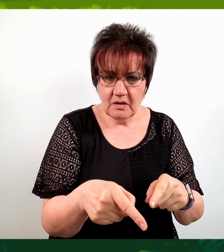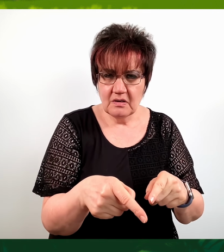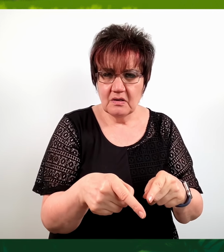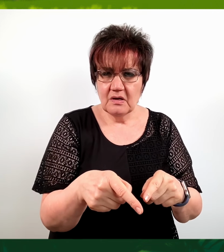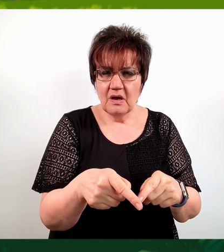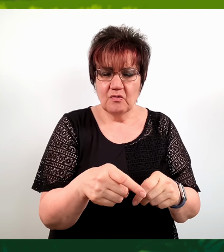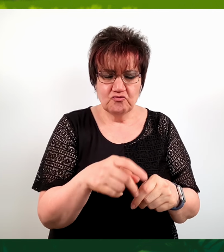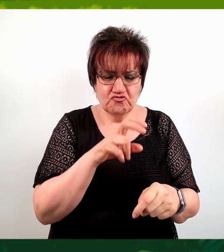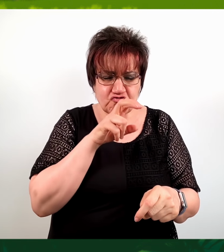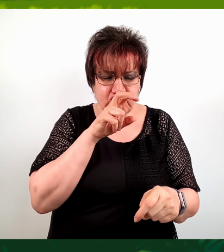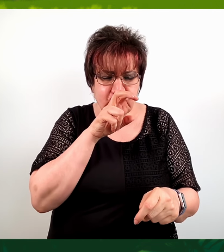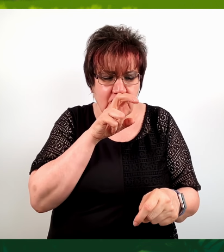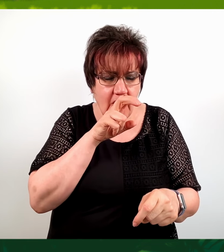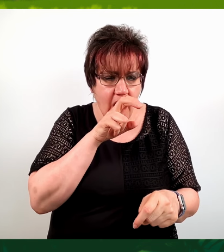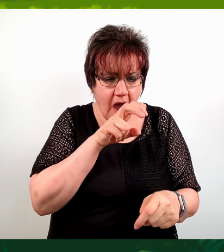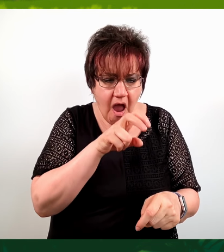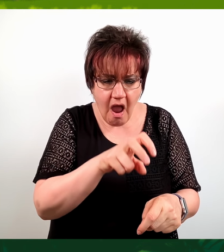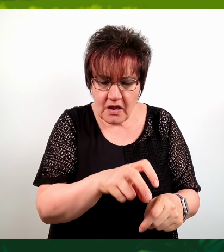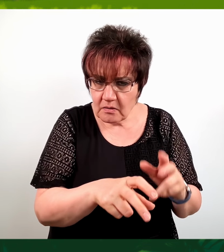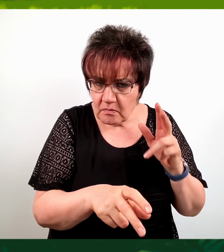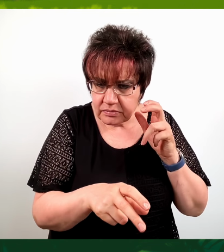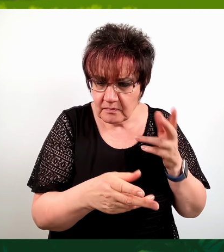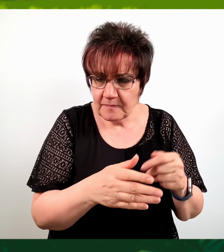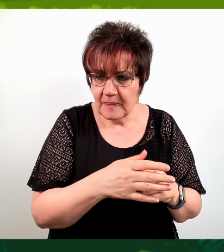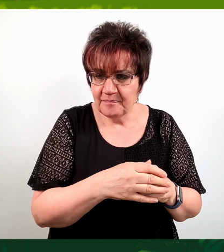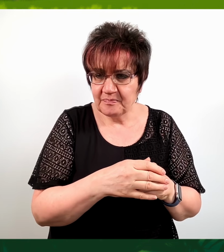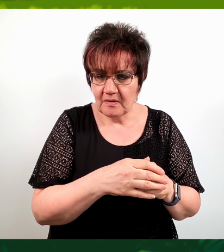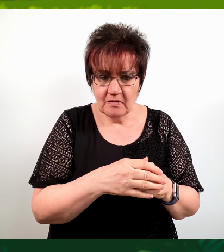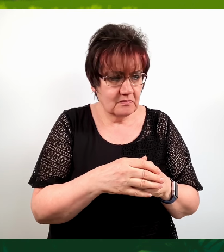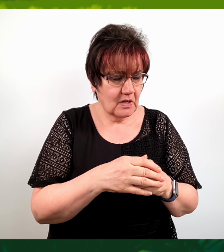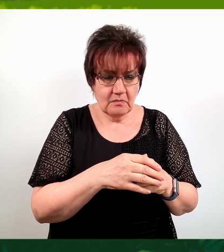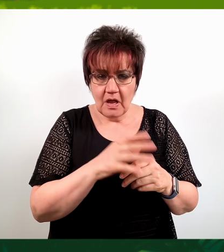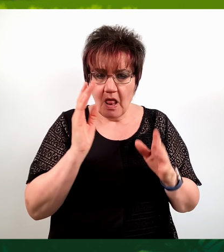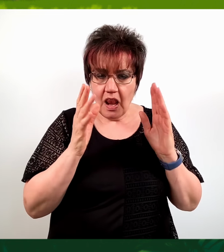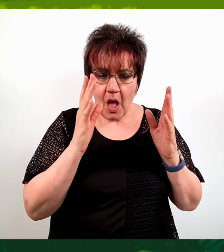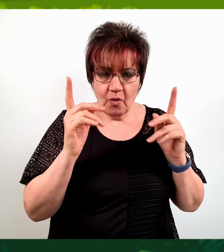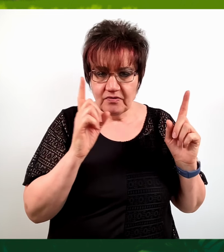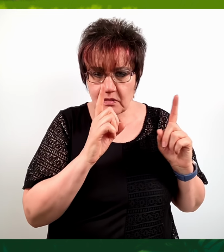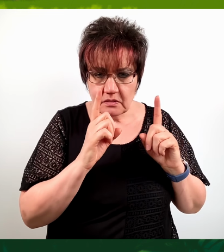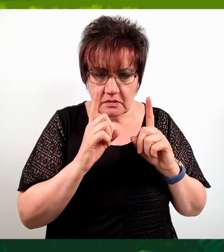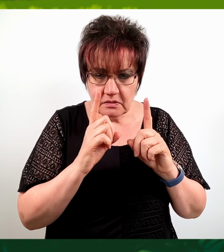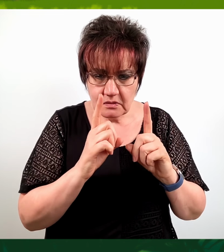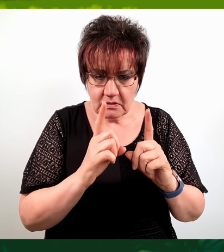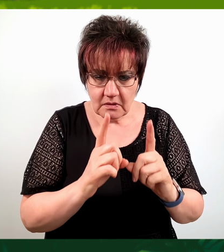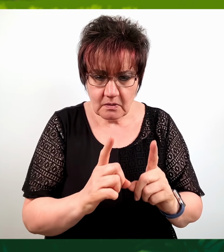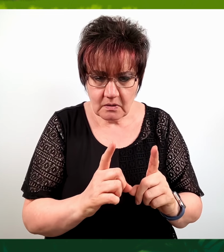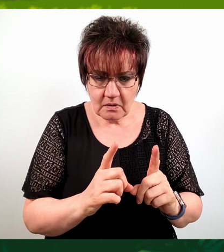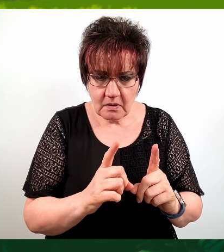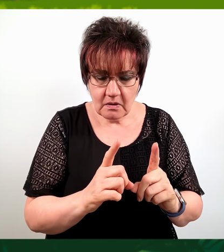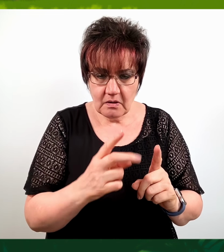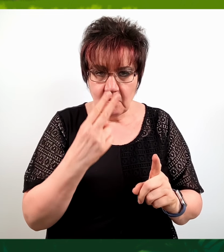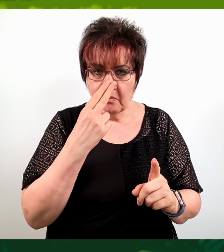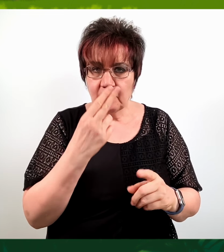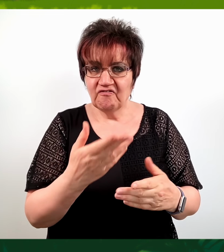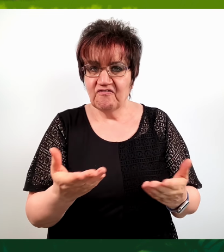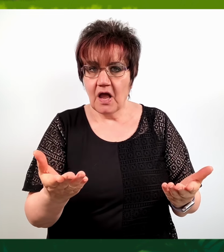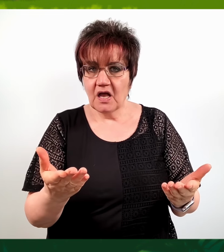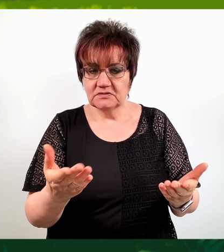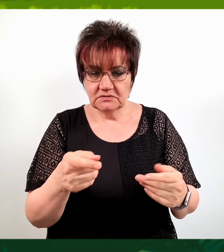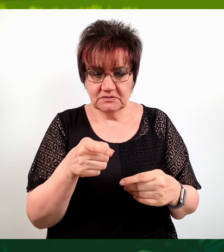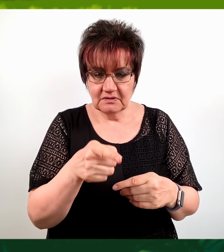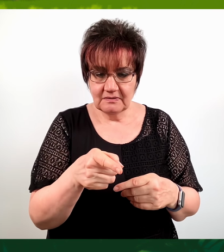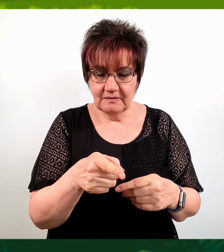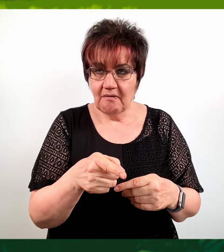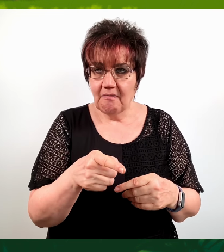einen ohrenbetäubenden Schrei. Liefen zu der Stelle, wo der Vogel war und erkannten,